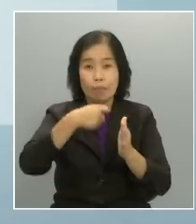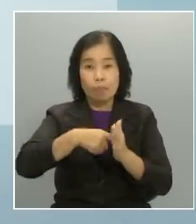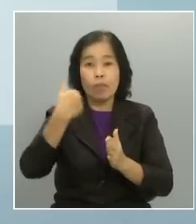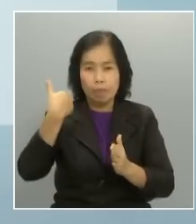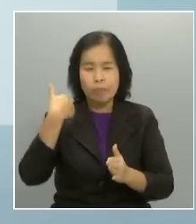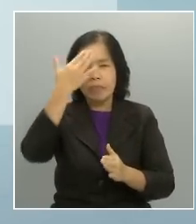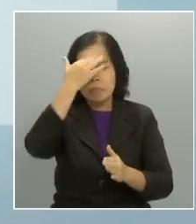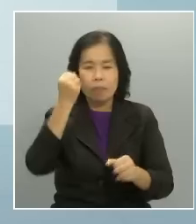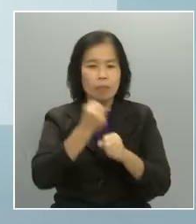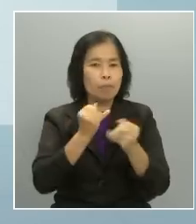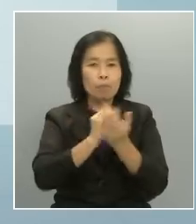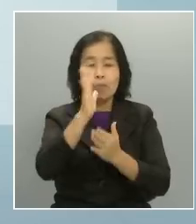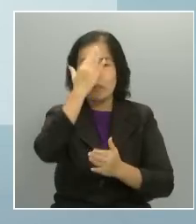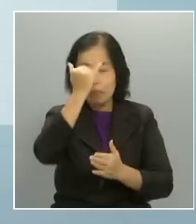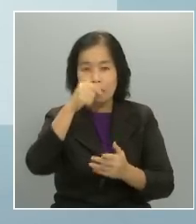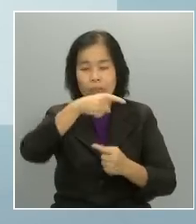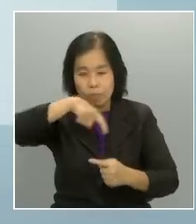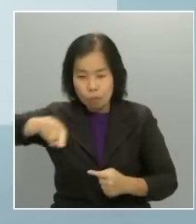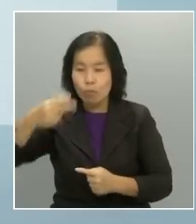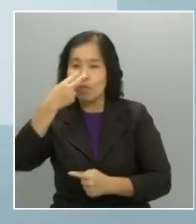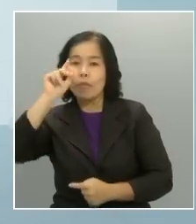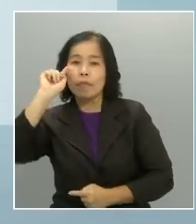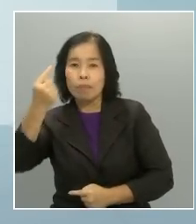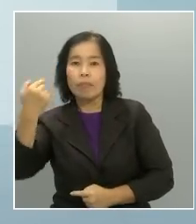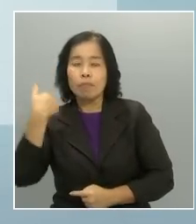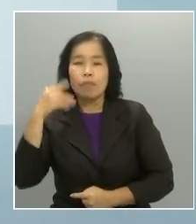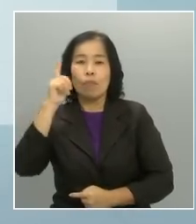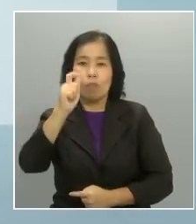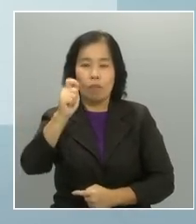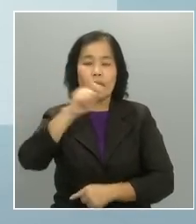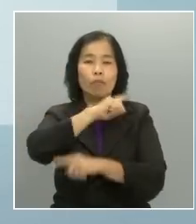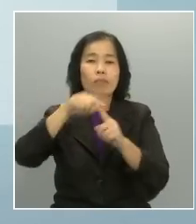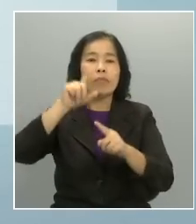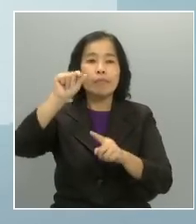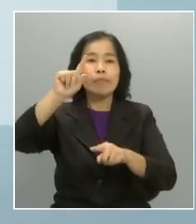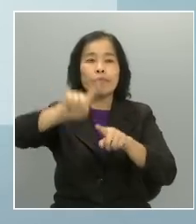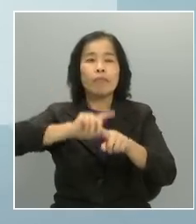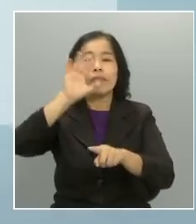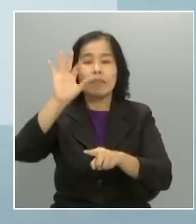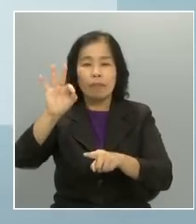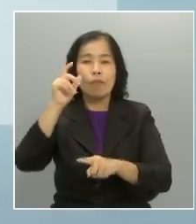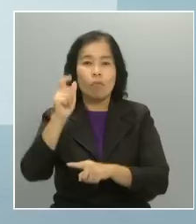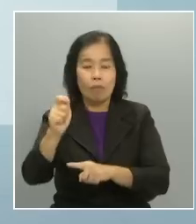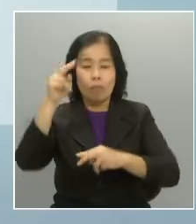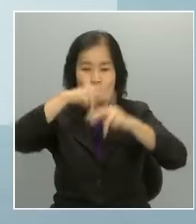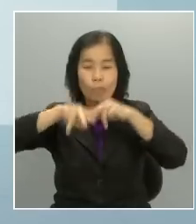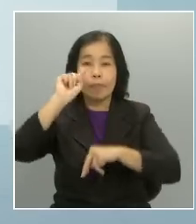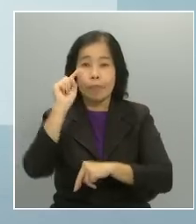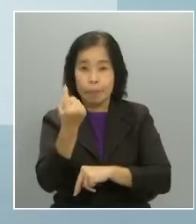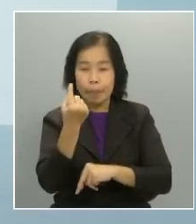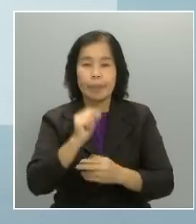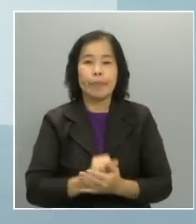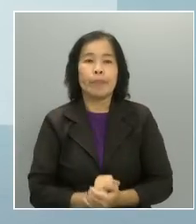ที่ไม่สมบูรณ์ด้วยให้ไปตรวจสอบสถานะอีกครั้งคืออังคารที่ 20กันยายนอันนี้ขอให้ไปตรวจสอบอีกครั้ง